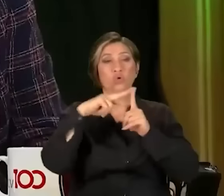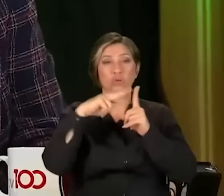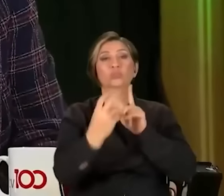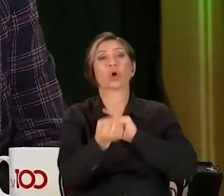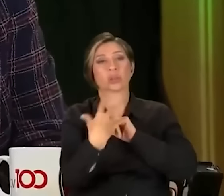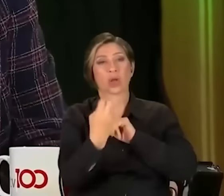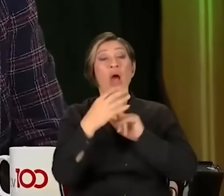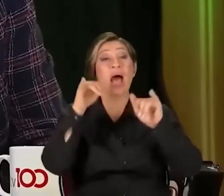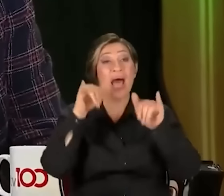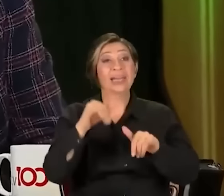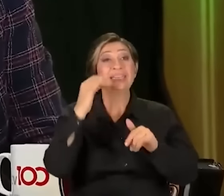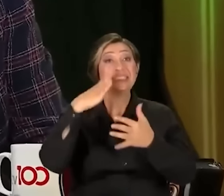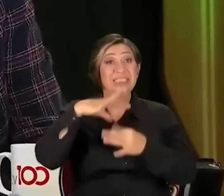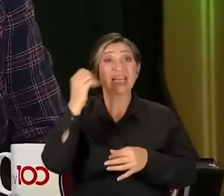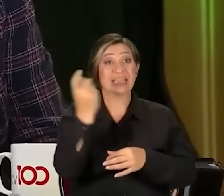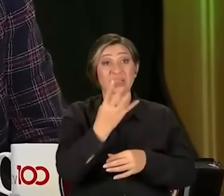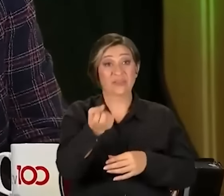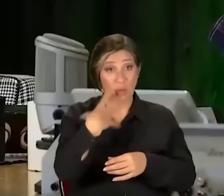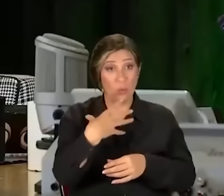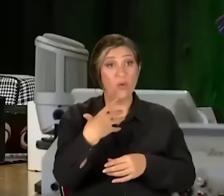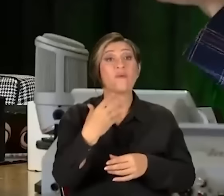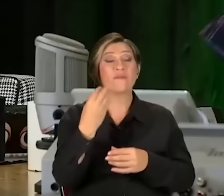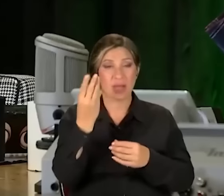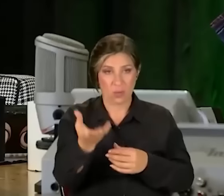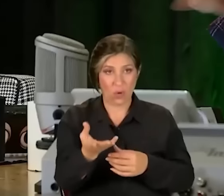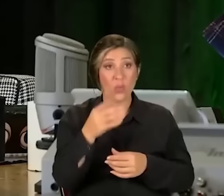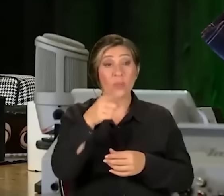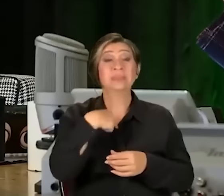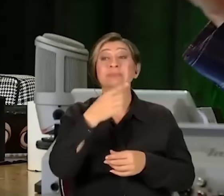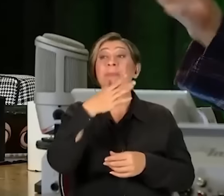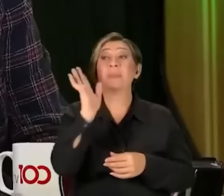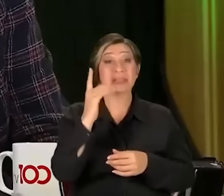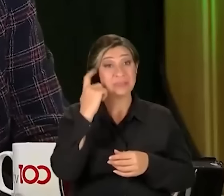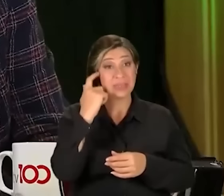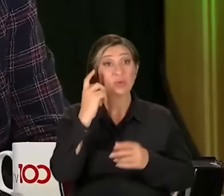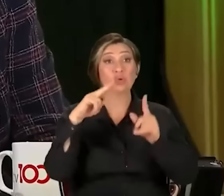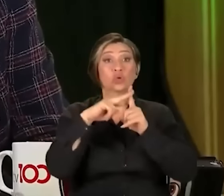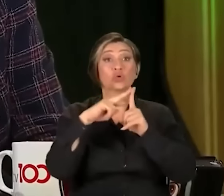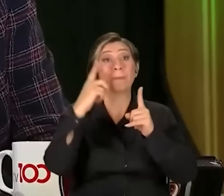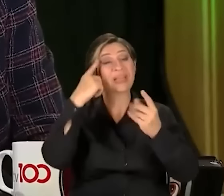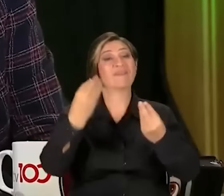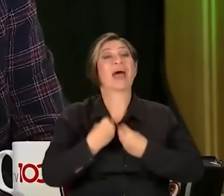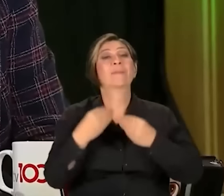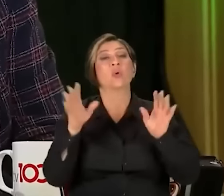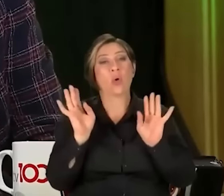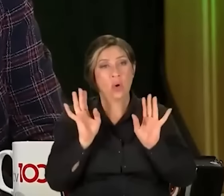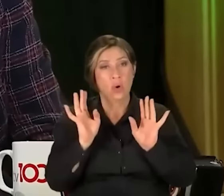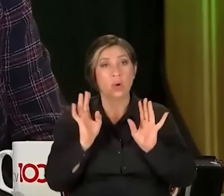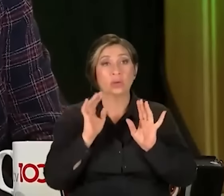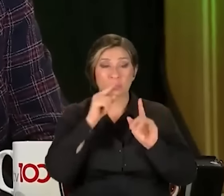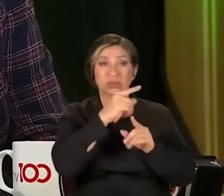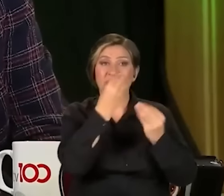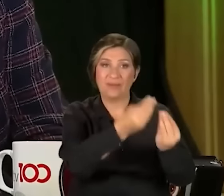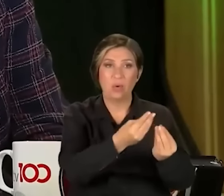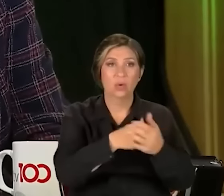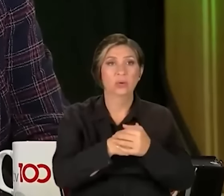Evet. Aynı kişinin kaç kere izlediğini de veriyor mu? Evet. İşte bu bizim bilmediğimiz bilgiler. Çünkü YouTube bize bu bilgileri vermiyor ve bunları